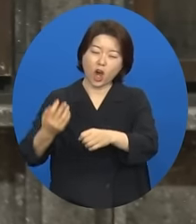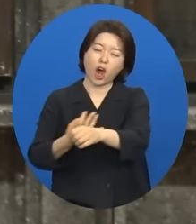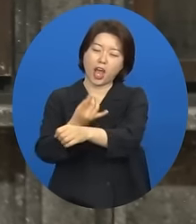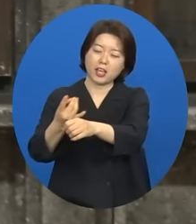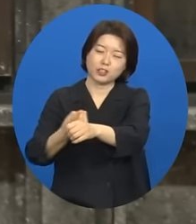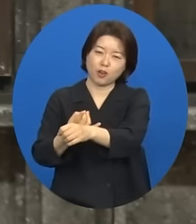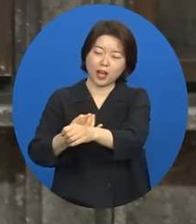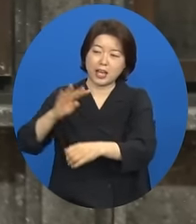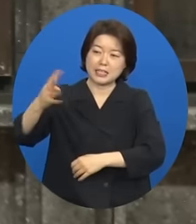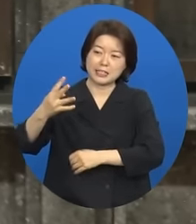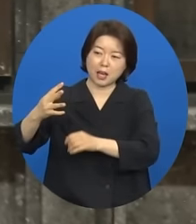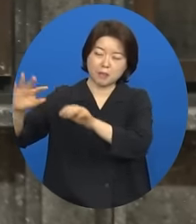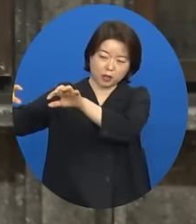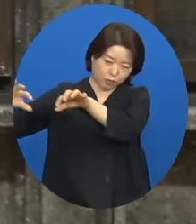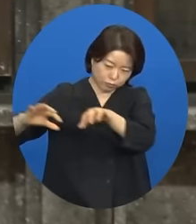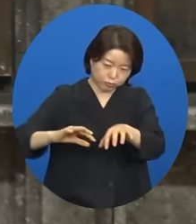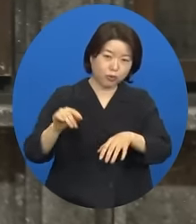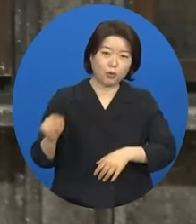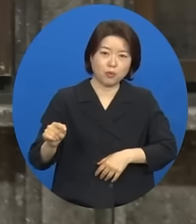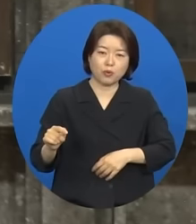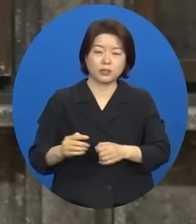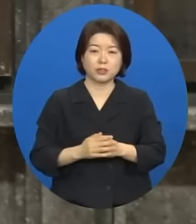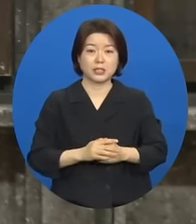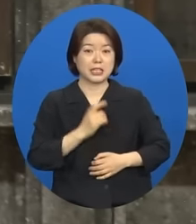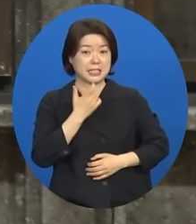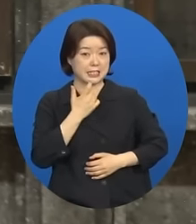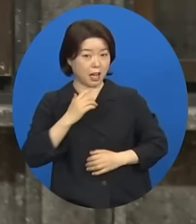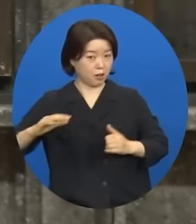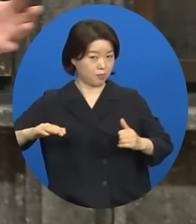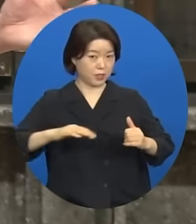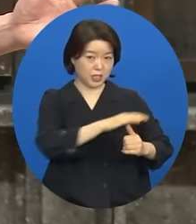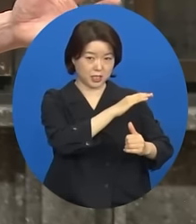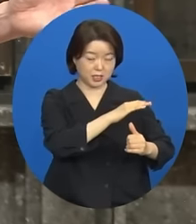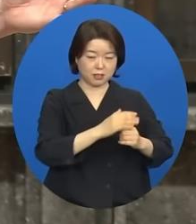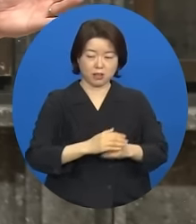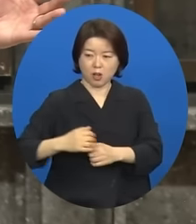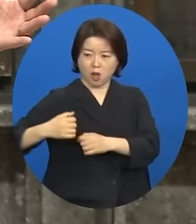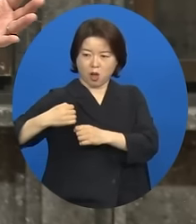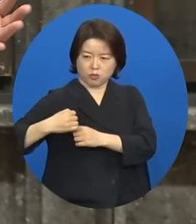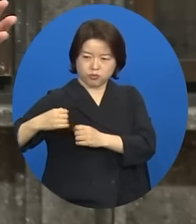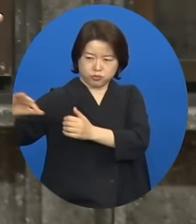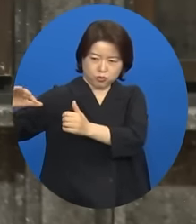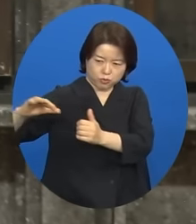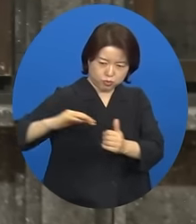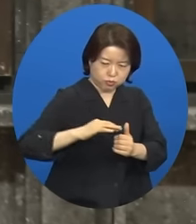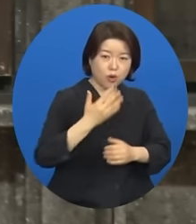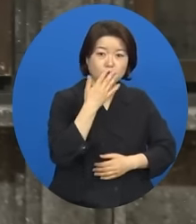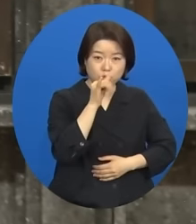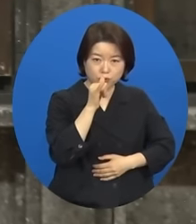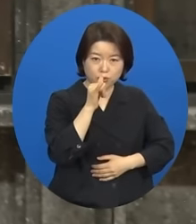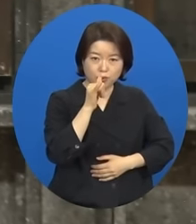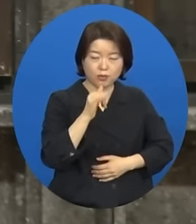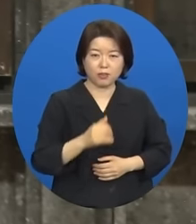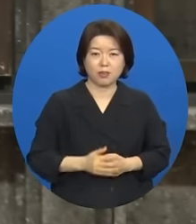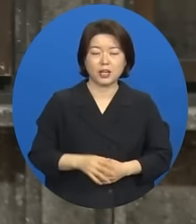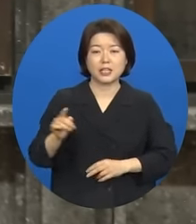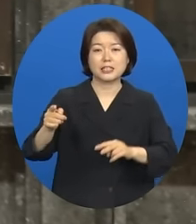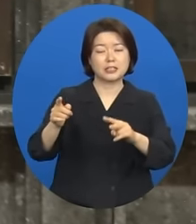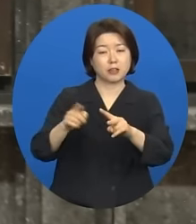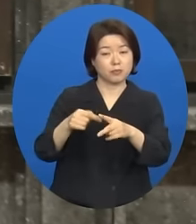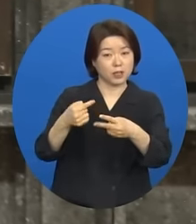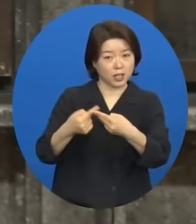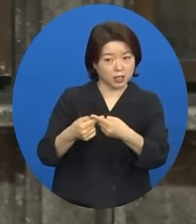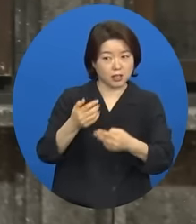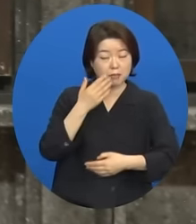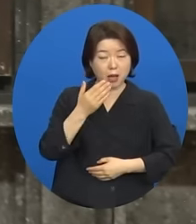것은 정말 이 야곱을 치려고 군대를 끌고 오는 것일 수도 있습니다. 이런 해석이 상당히 일리가